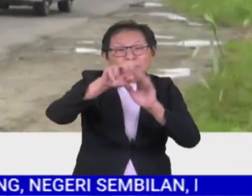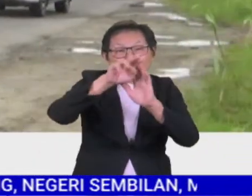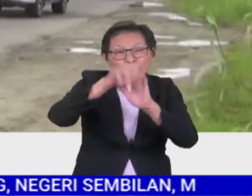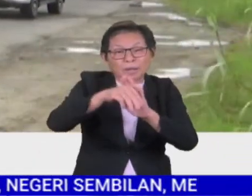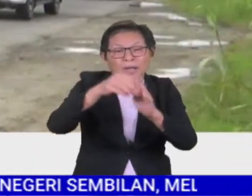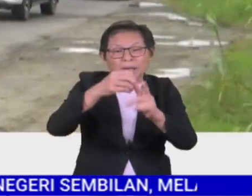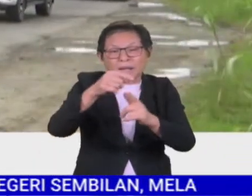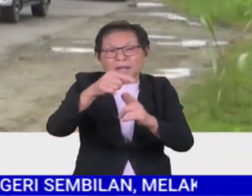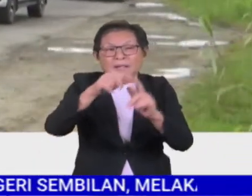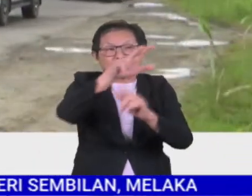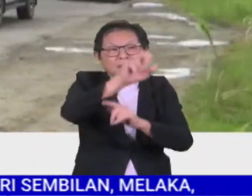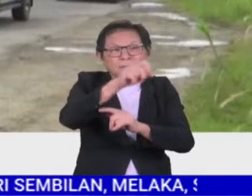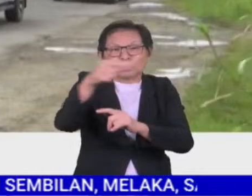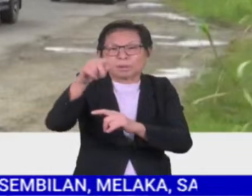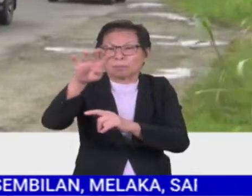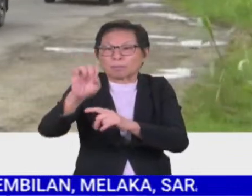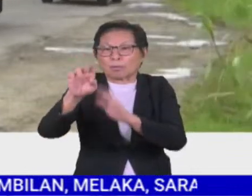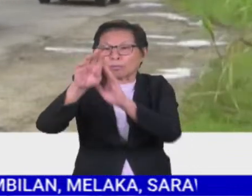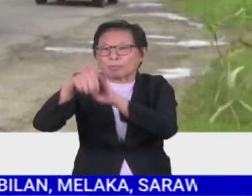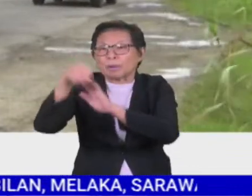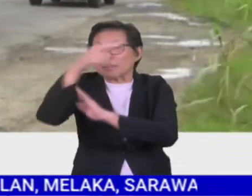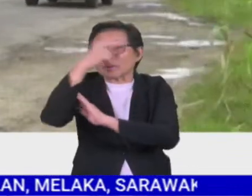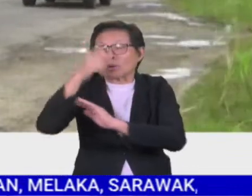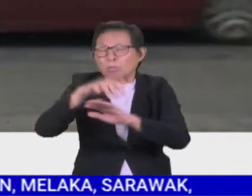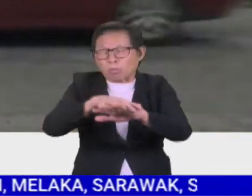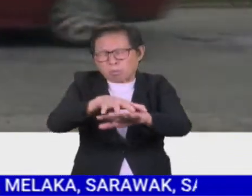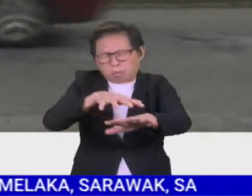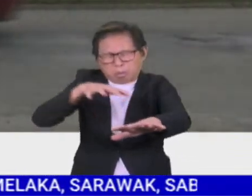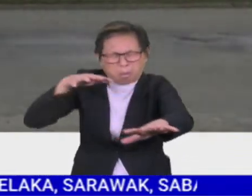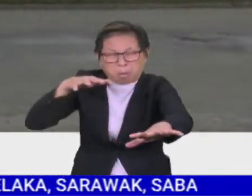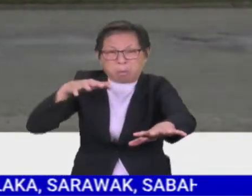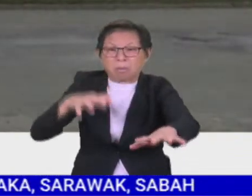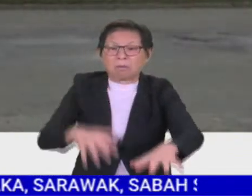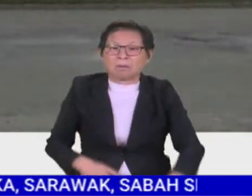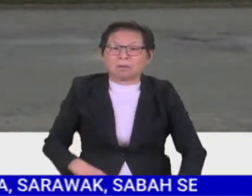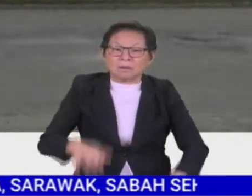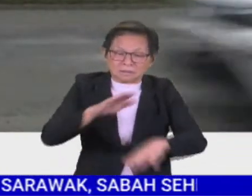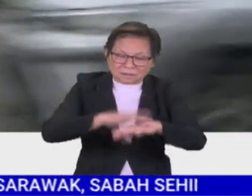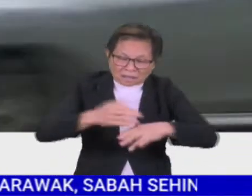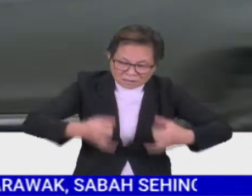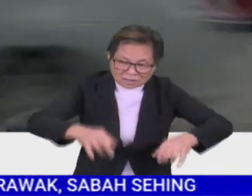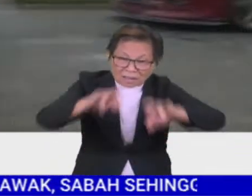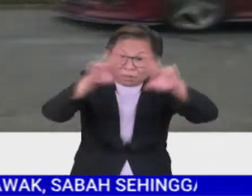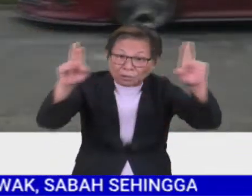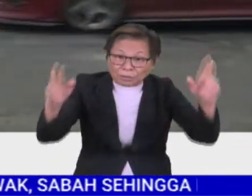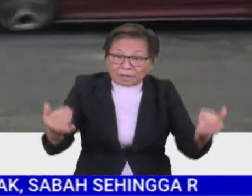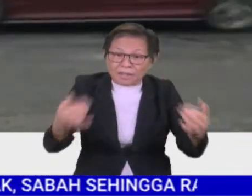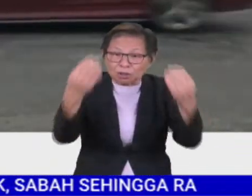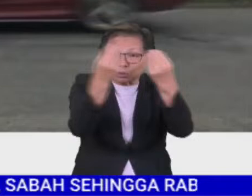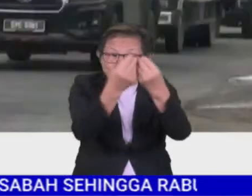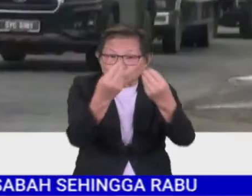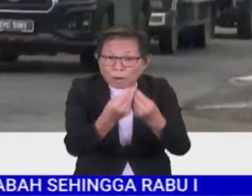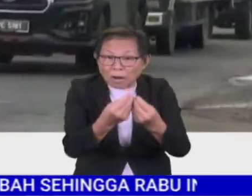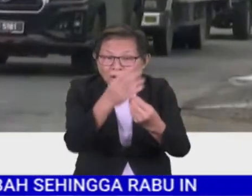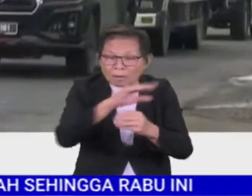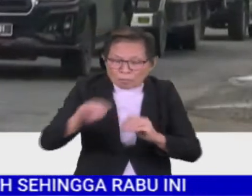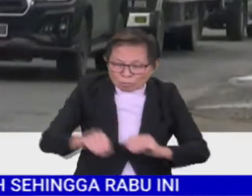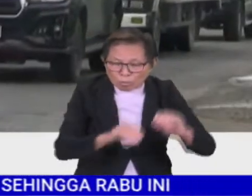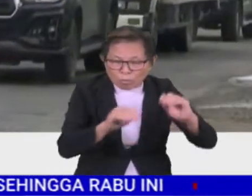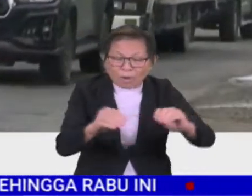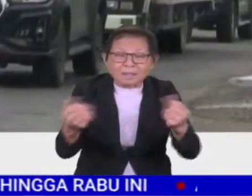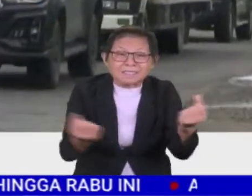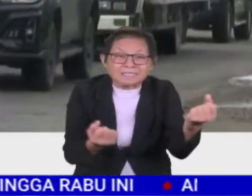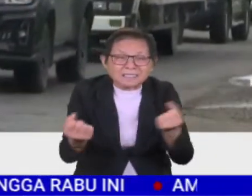hingga 40 menit disebabkan oleh kesesakan di atas jalan raya ketika ini jumlah atau penggerakan